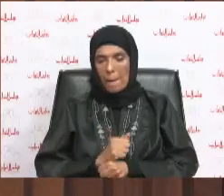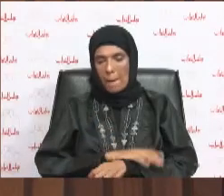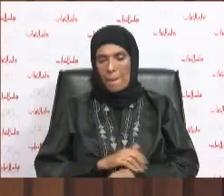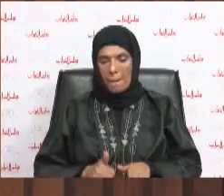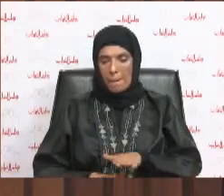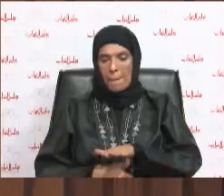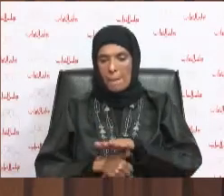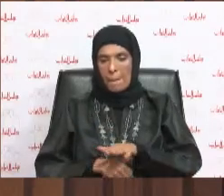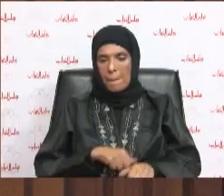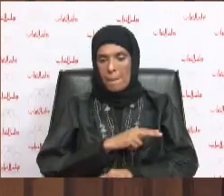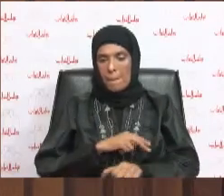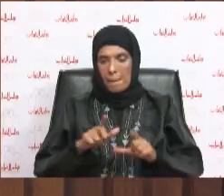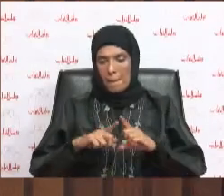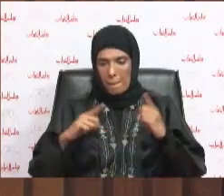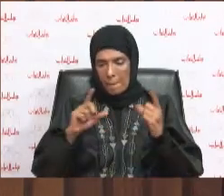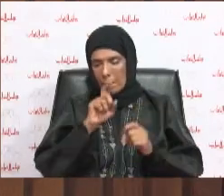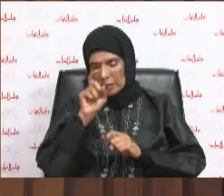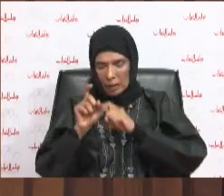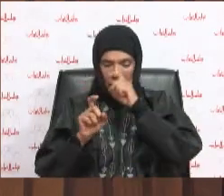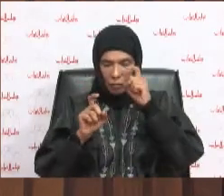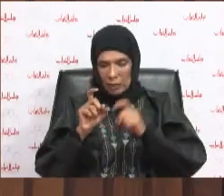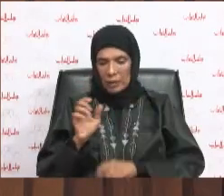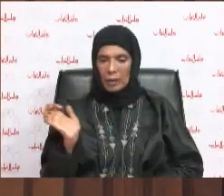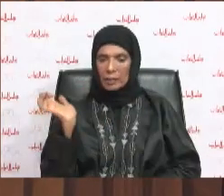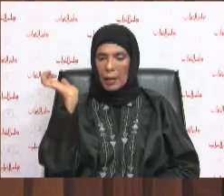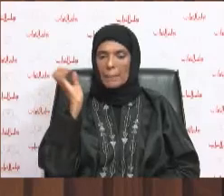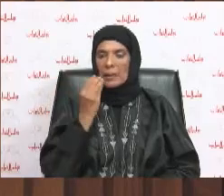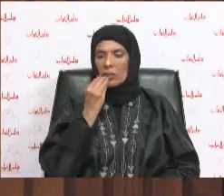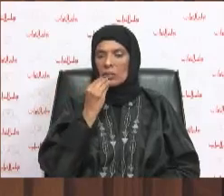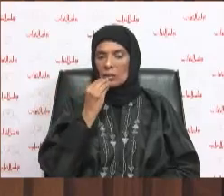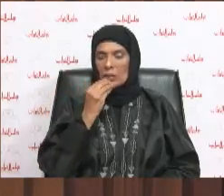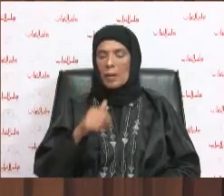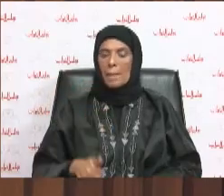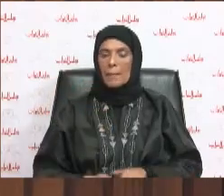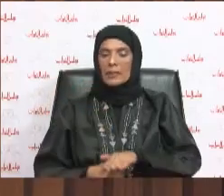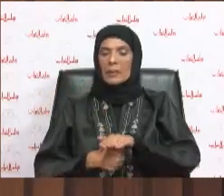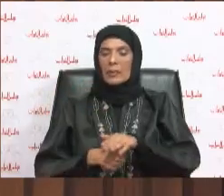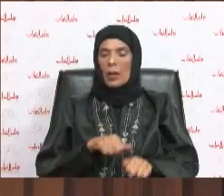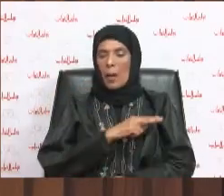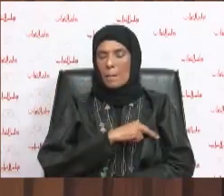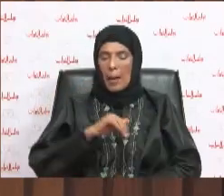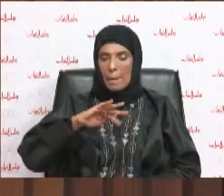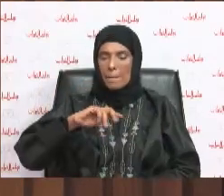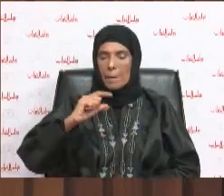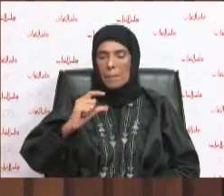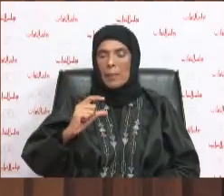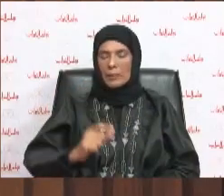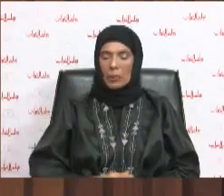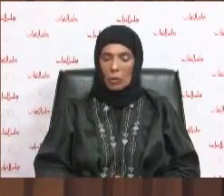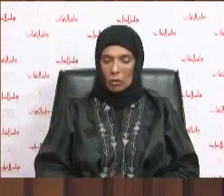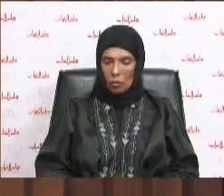وأعضاء لجنة التحقيق للأمن الغذائي برئاسة سعادة النائب محمد معرفي